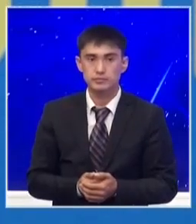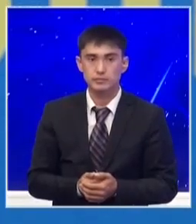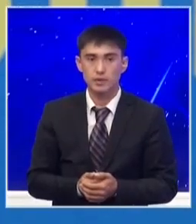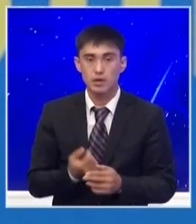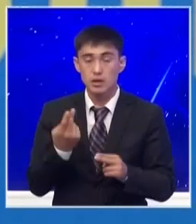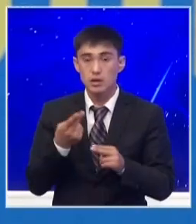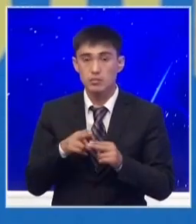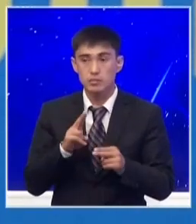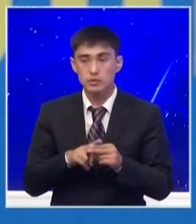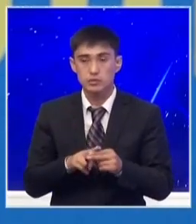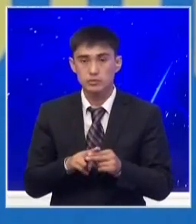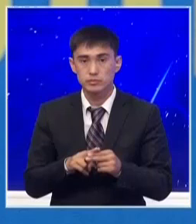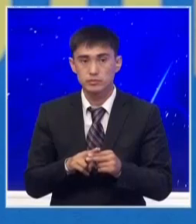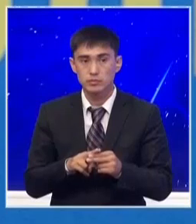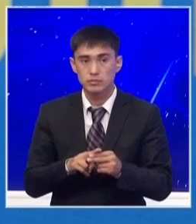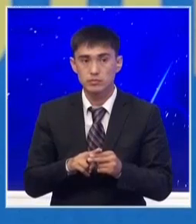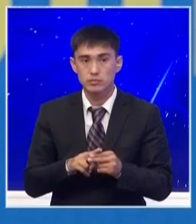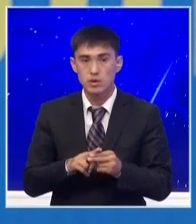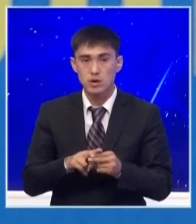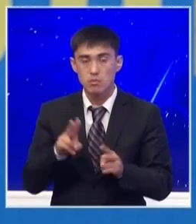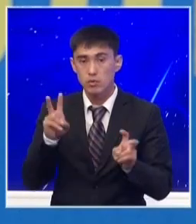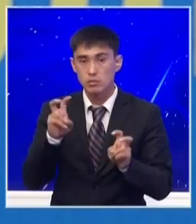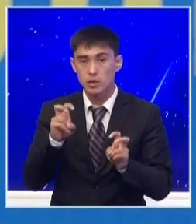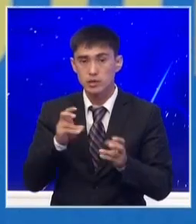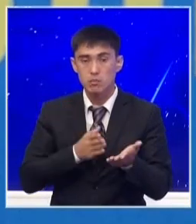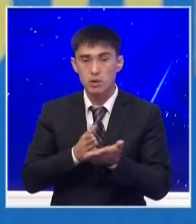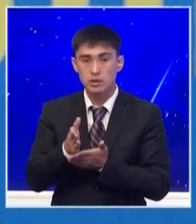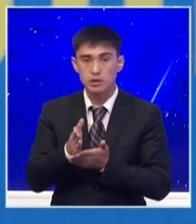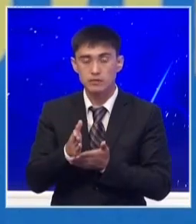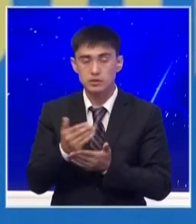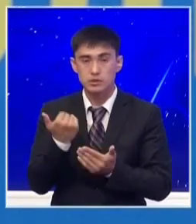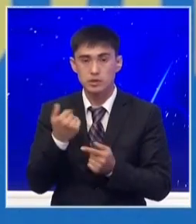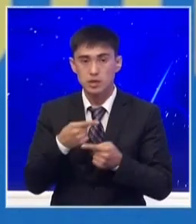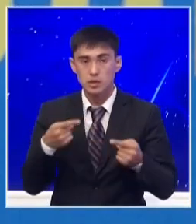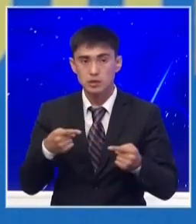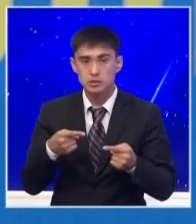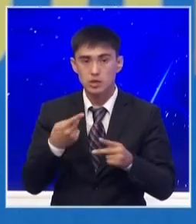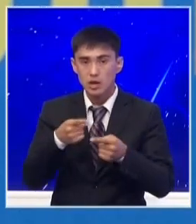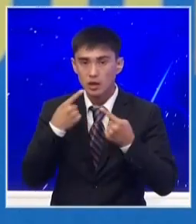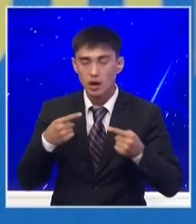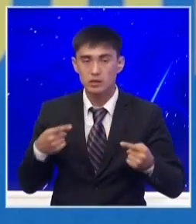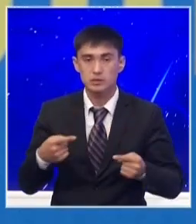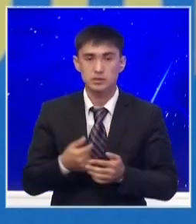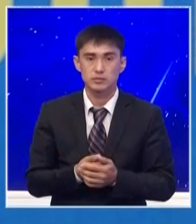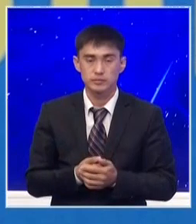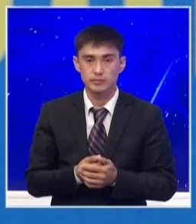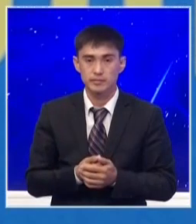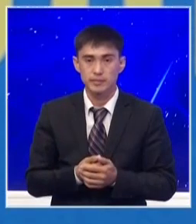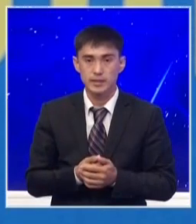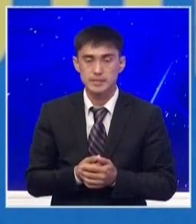Притом и по тематике, и по направленности они очень разные.